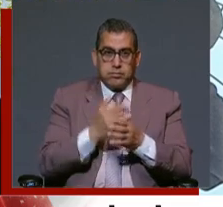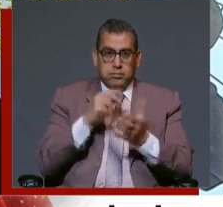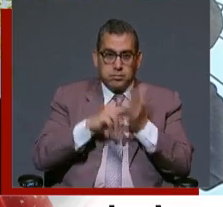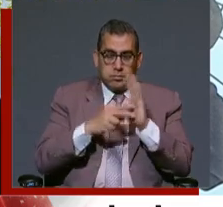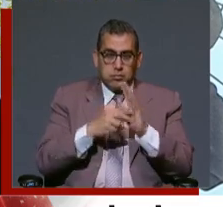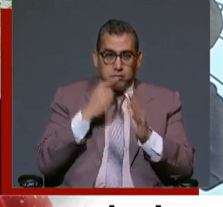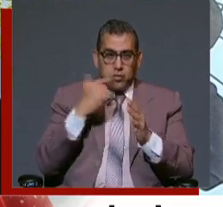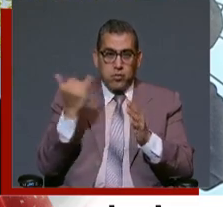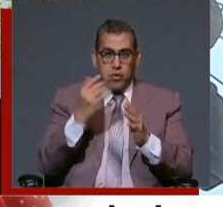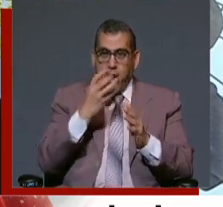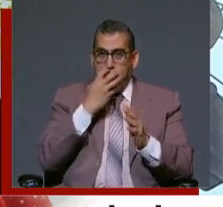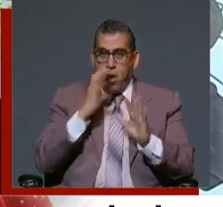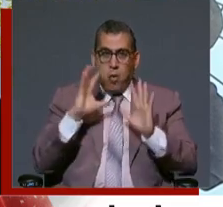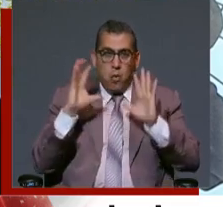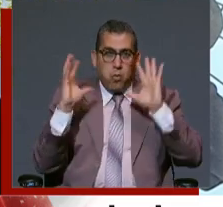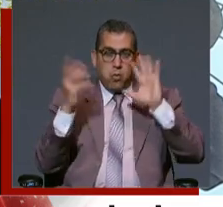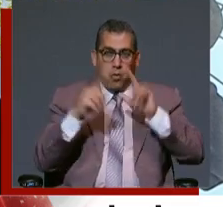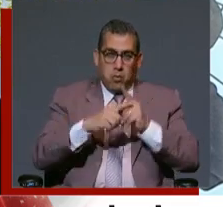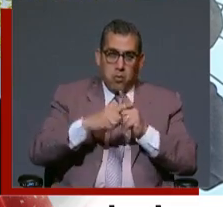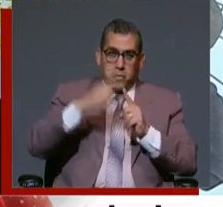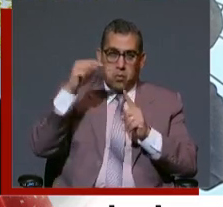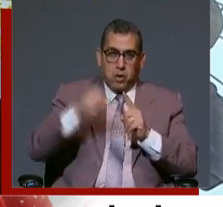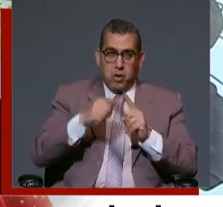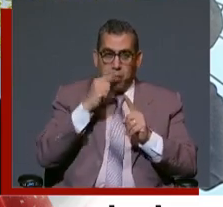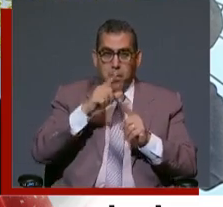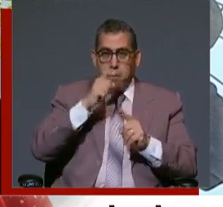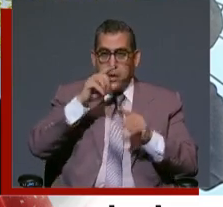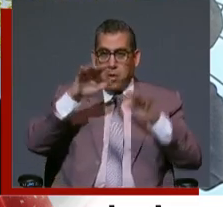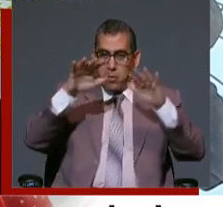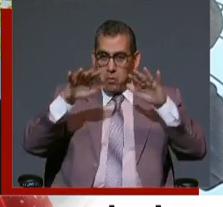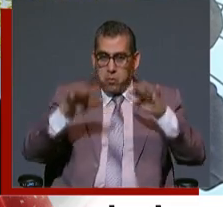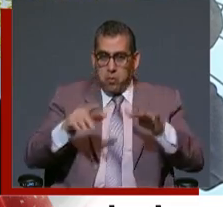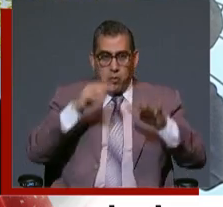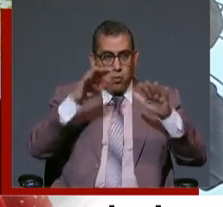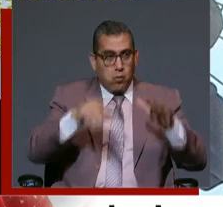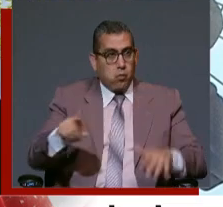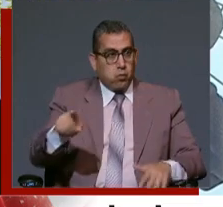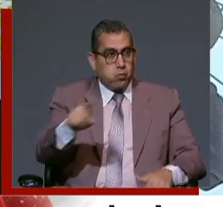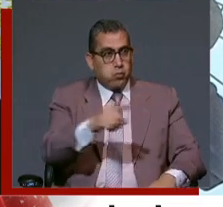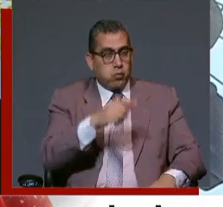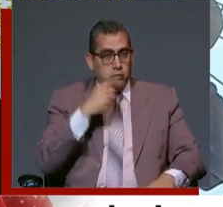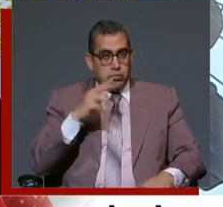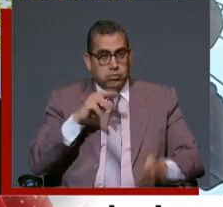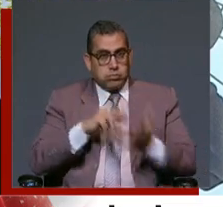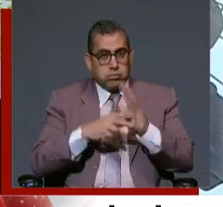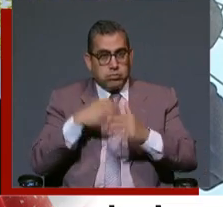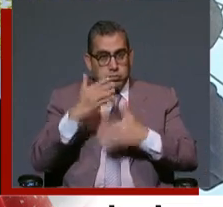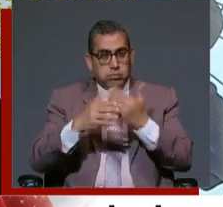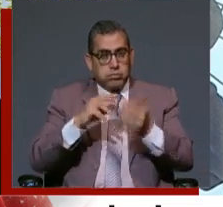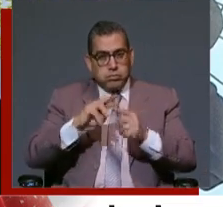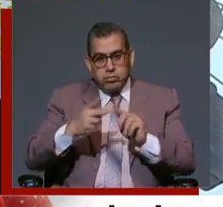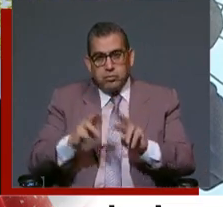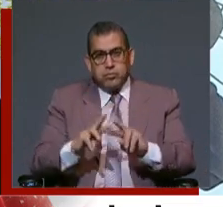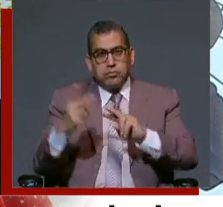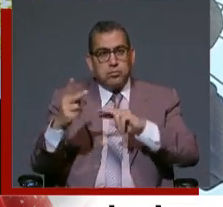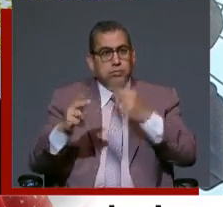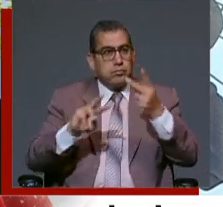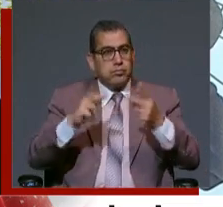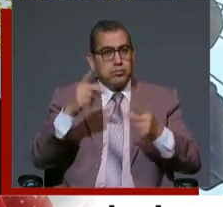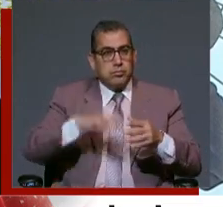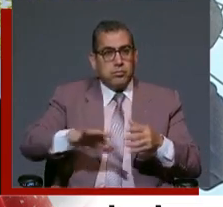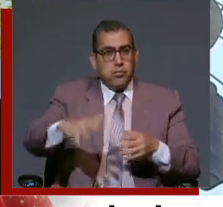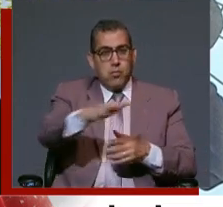سخونة هناك إلى جفاف أحواض المياه، مما أدى إلى تقلصات كبيرة في حوض